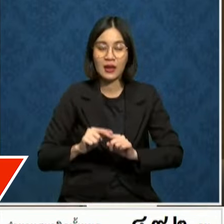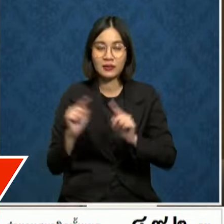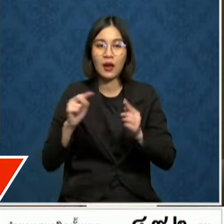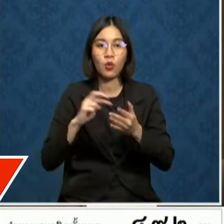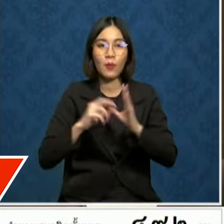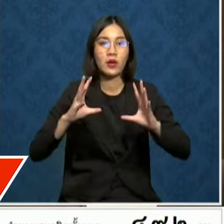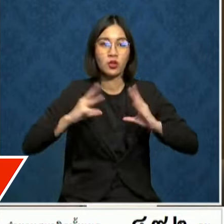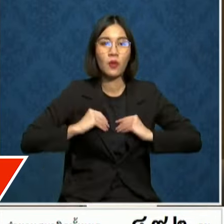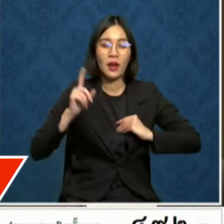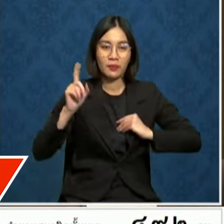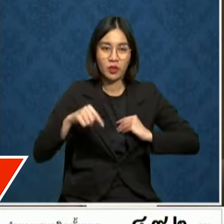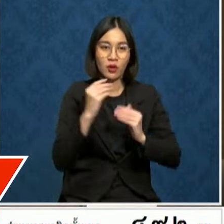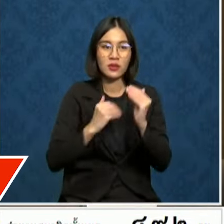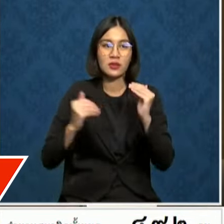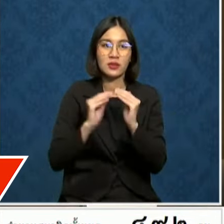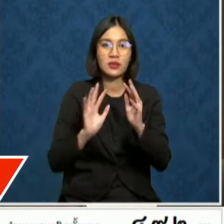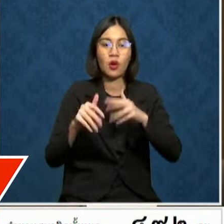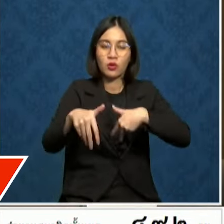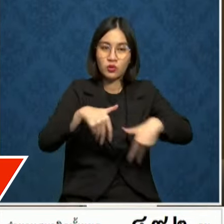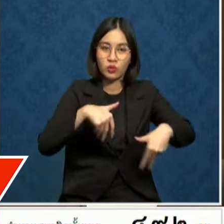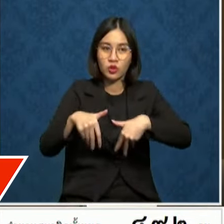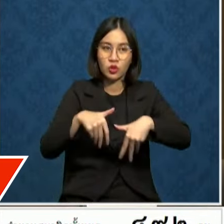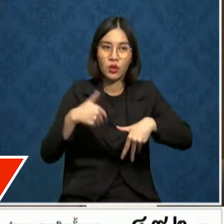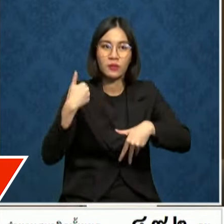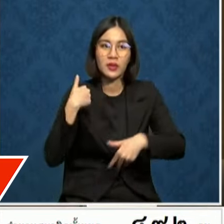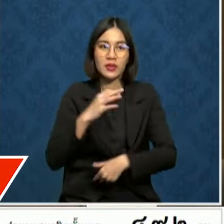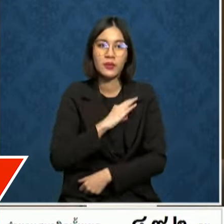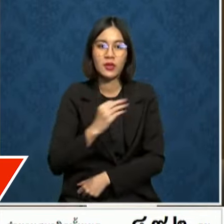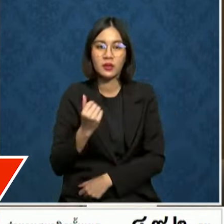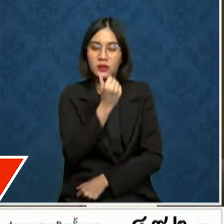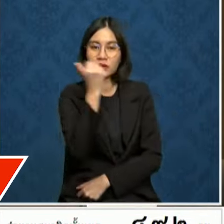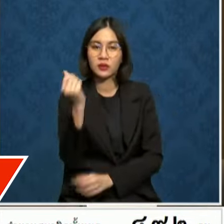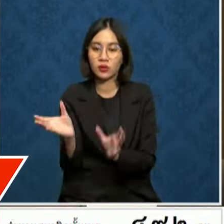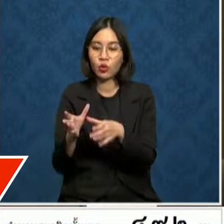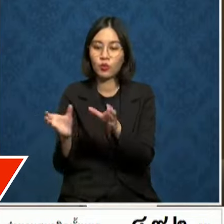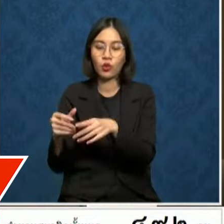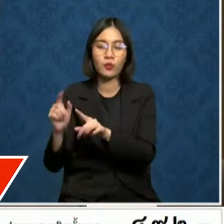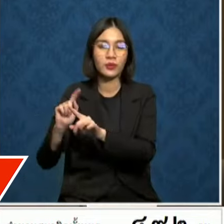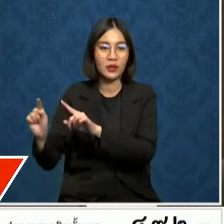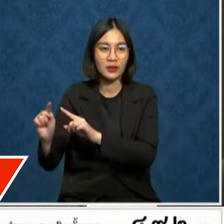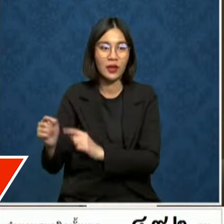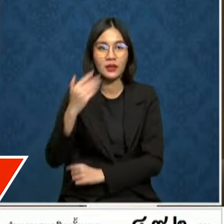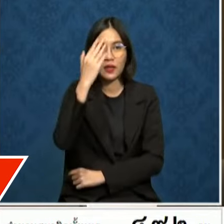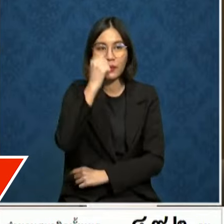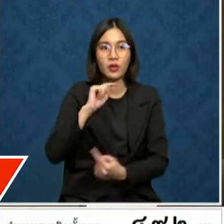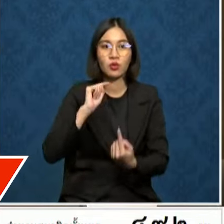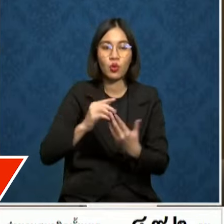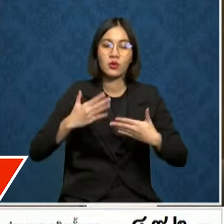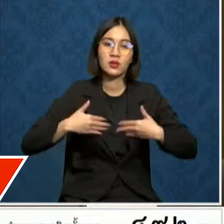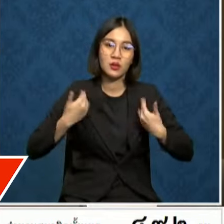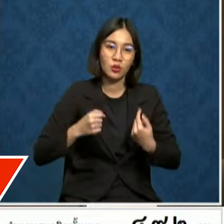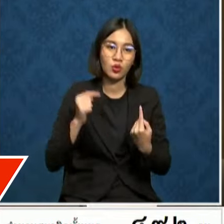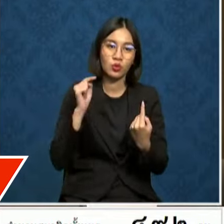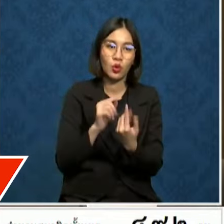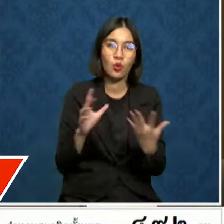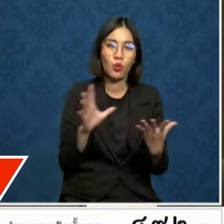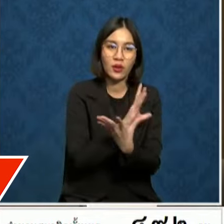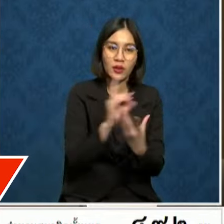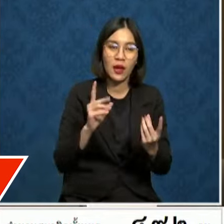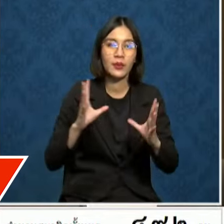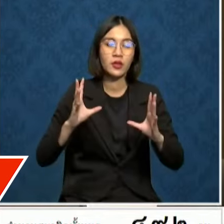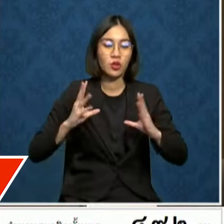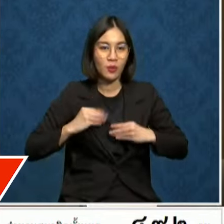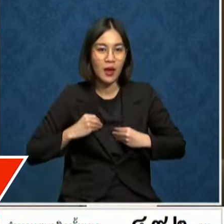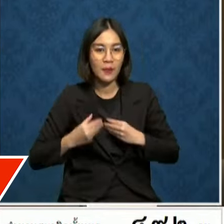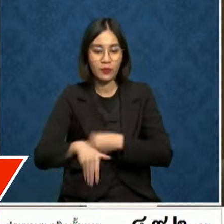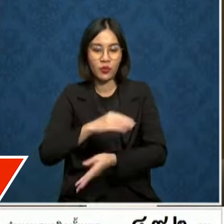ปฏิเสธสิทธิในชุมชนร่วมกับสมาชิกรายอื่นของชุมชนกลุ่มน้อยค่ะในการเพลิดเพลินไปกับวัฒนธรรมการยอมรับ